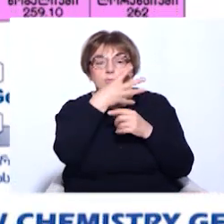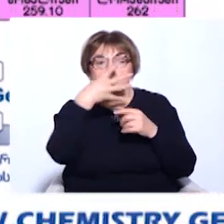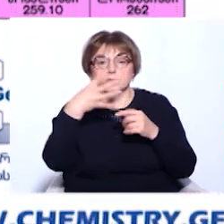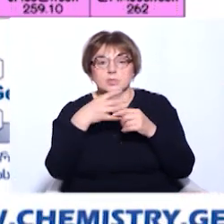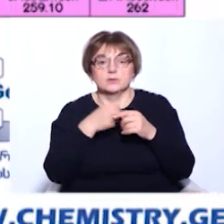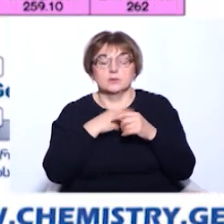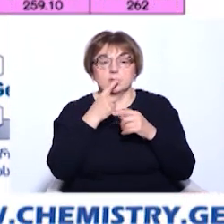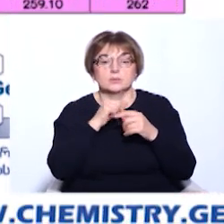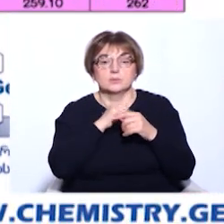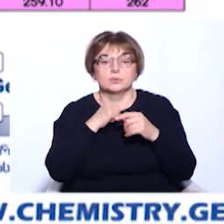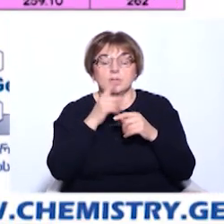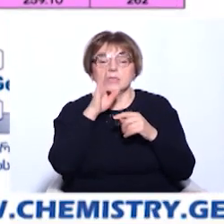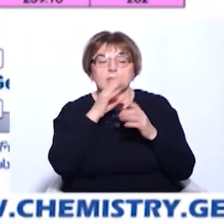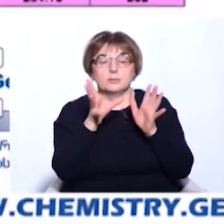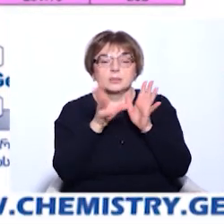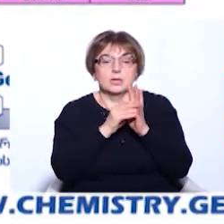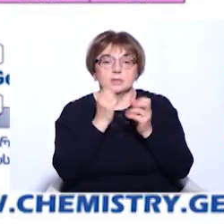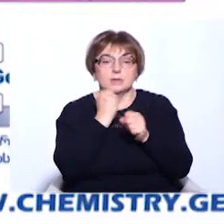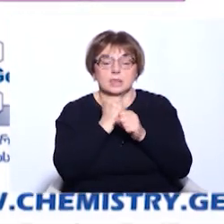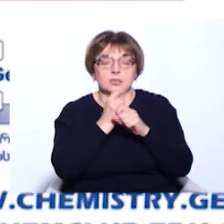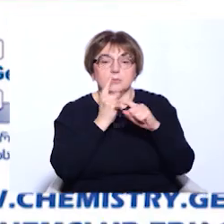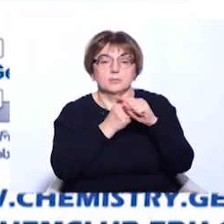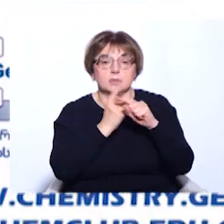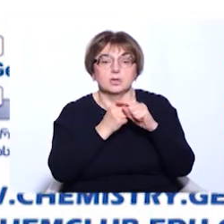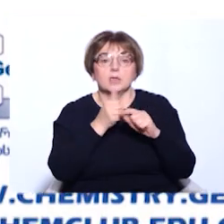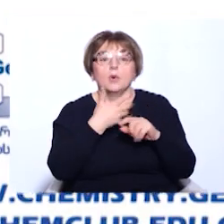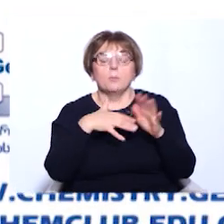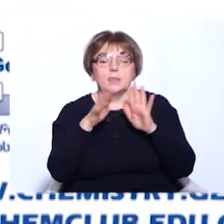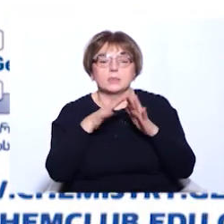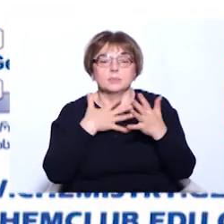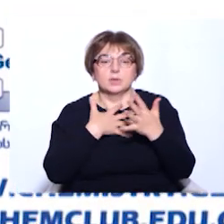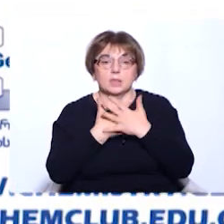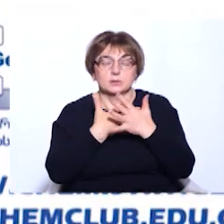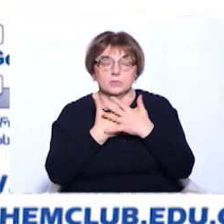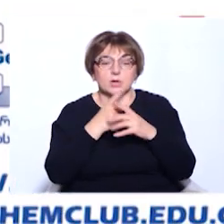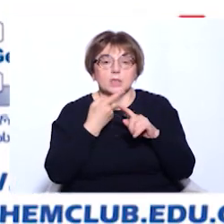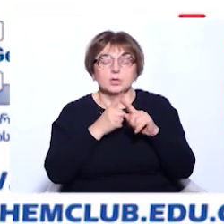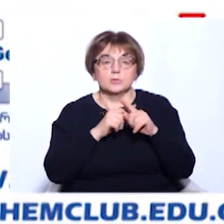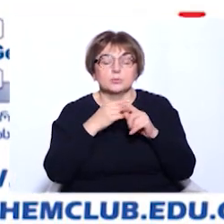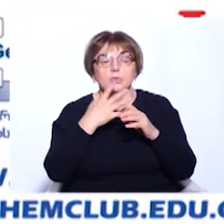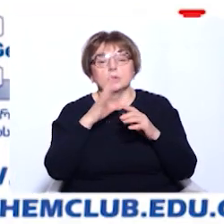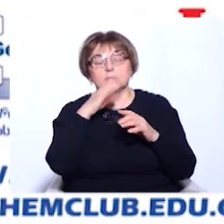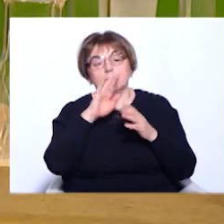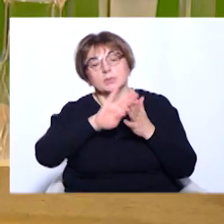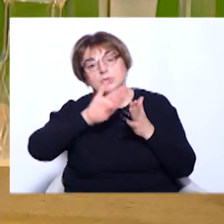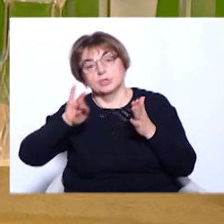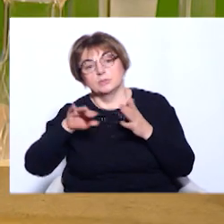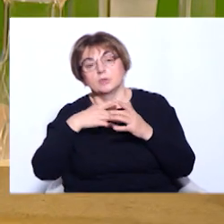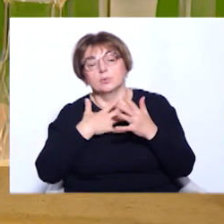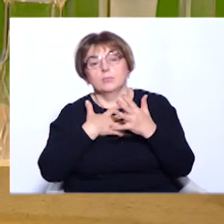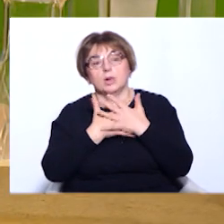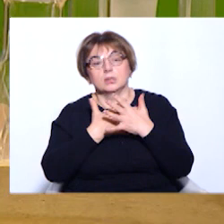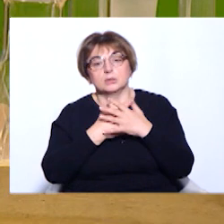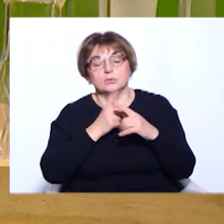წყალბადამდე მოთავსებული მეტალები ბევრად უფრო აქტიურები არიან, ვიდრე წყალბადის შემდგომ მოთავსებული ხუთი მეტალი.